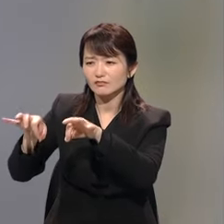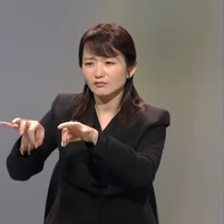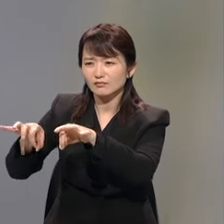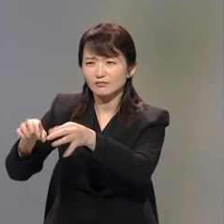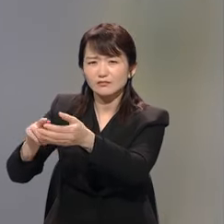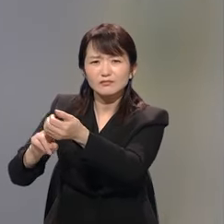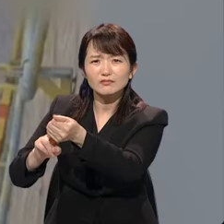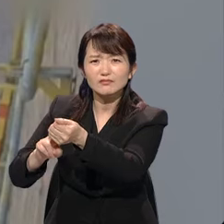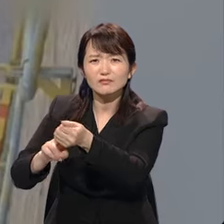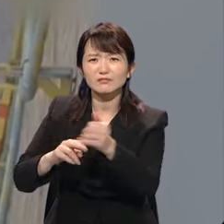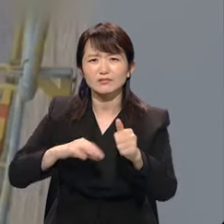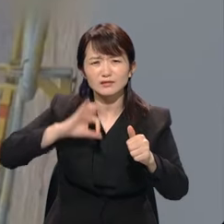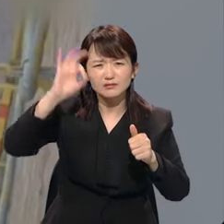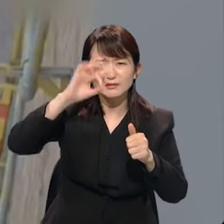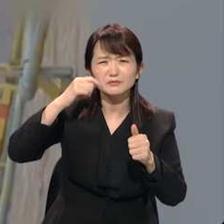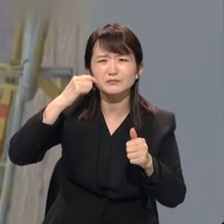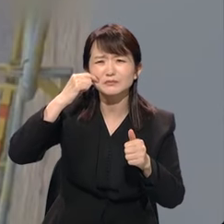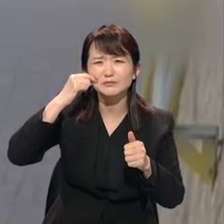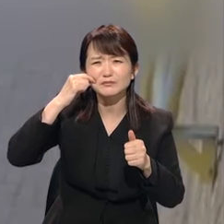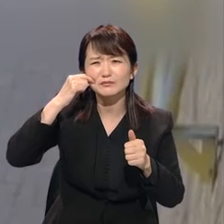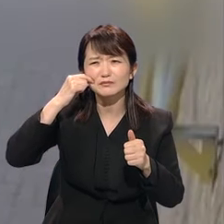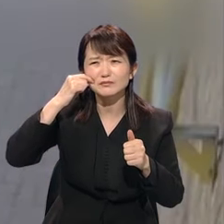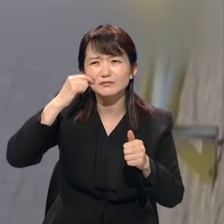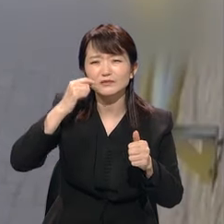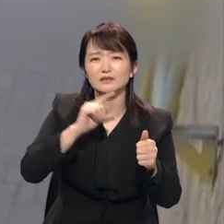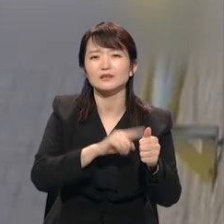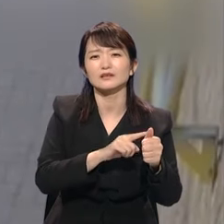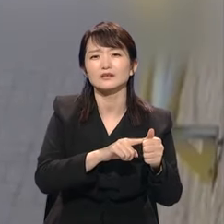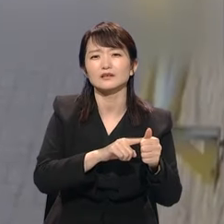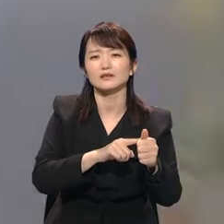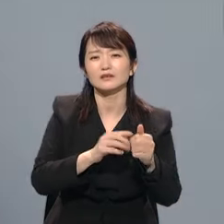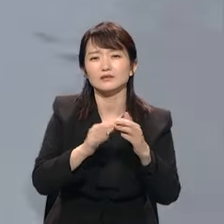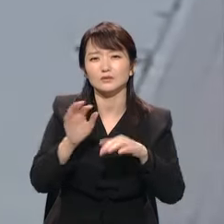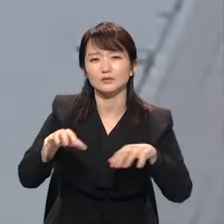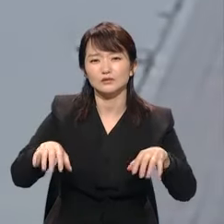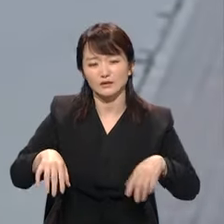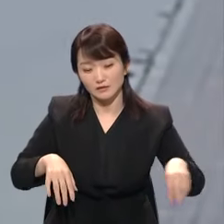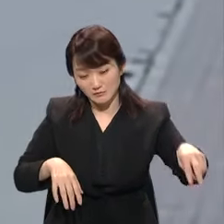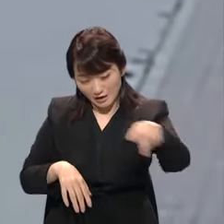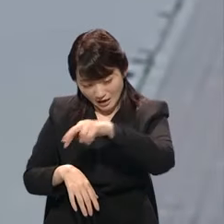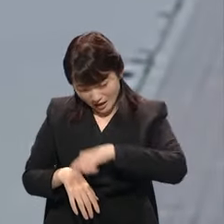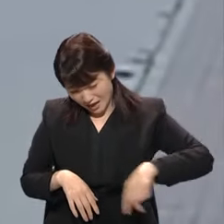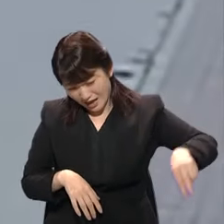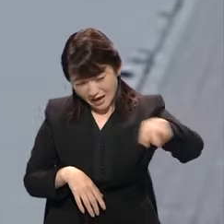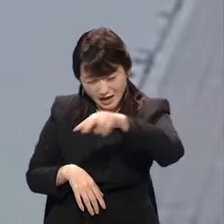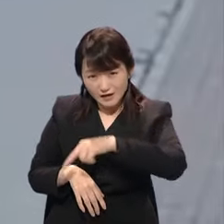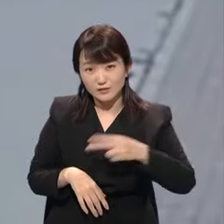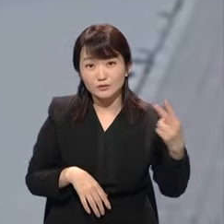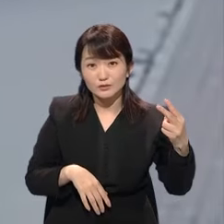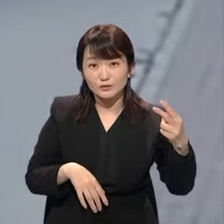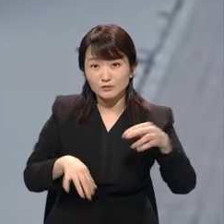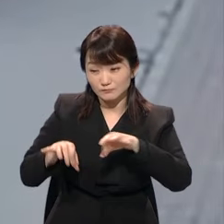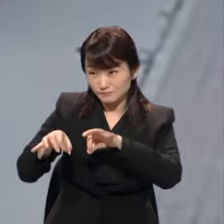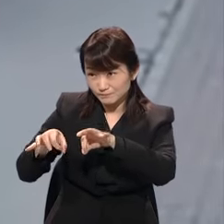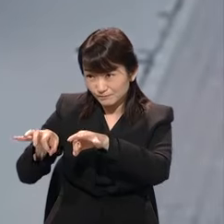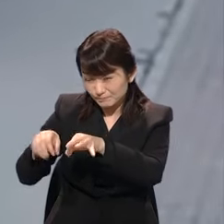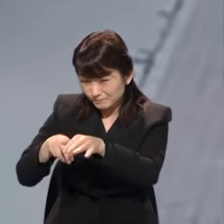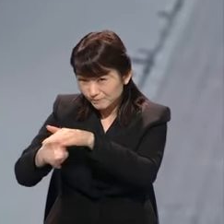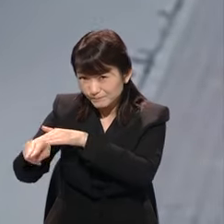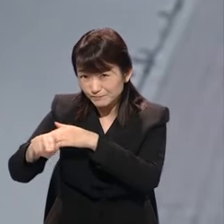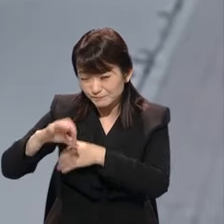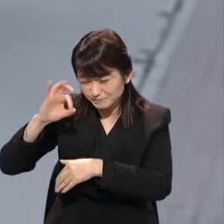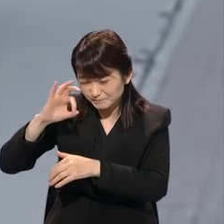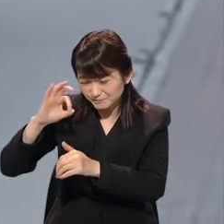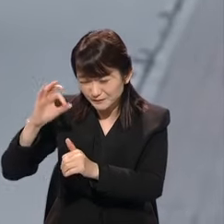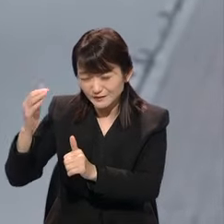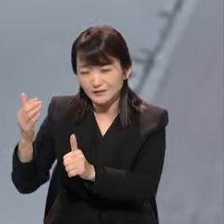남성이 절대 찾지를 못하는 모습인데요. 이날 저 남성은요. 동네를 두 바퀴나 뺑뺑 돌고서야 도망친 경운기를 찾을 수 있었다고